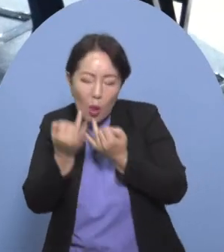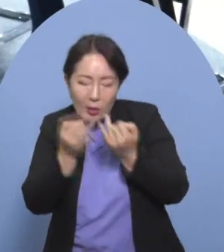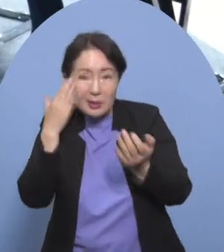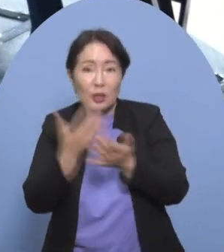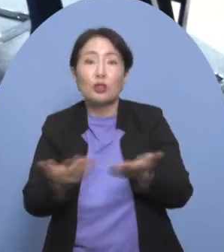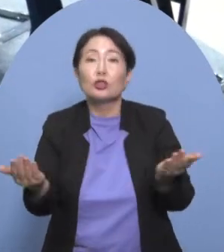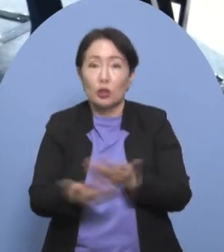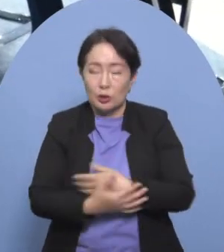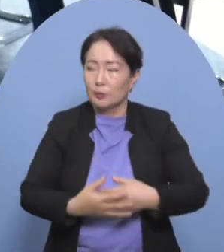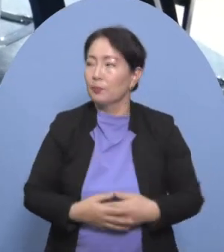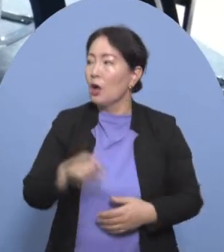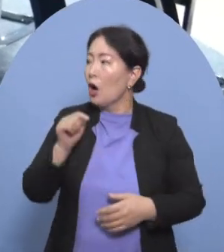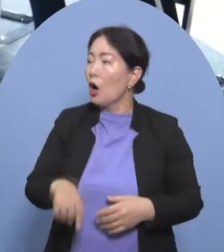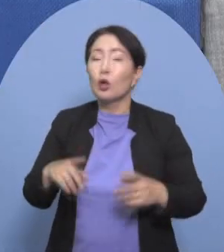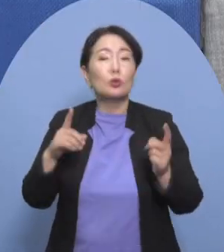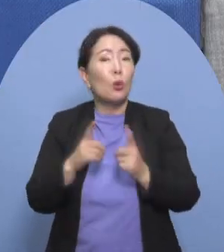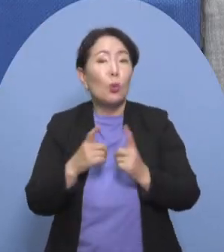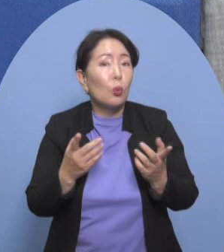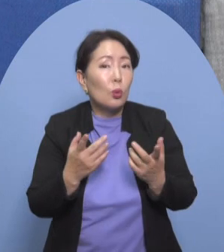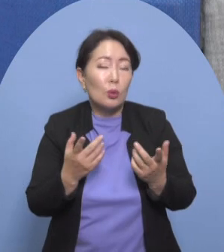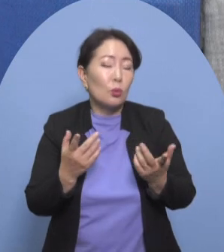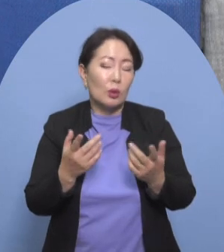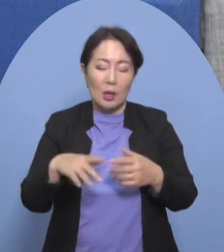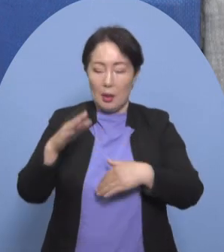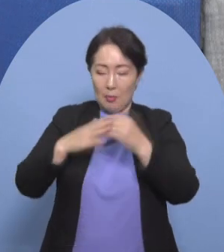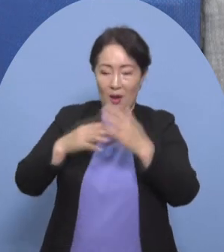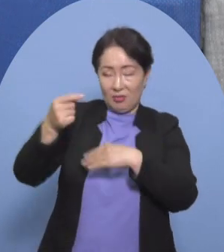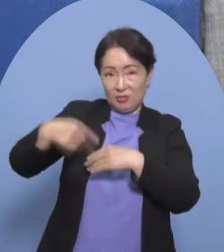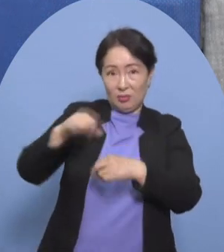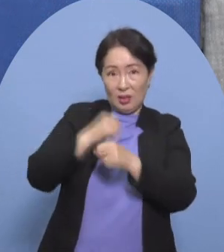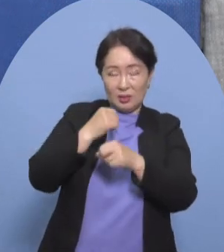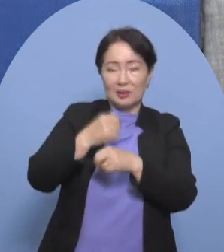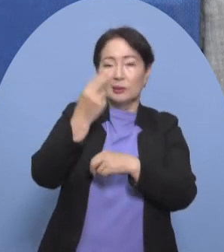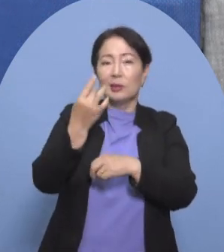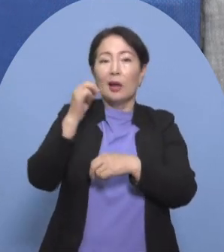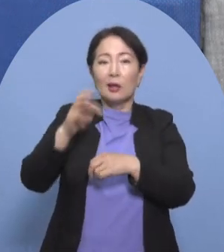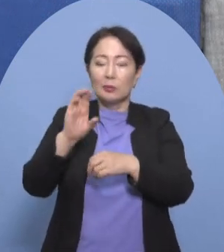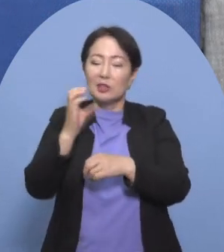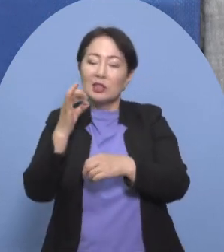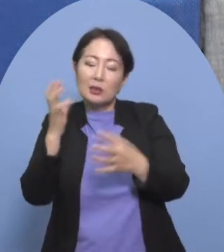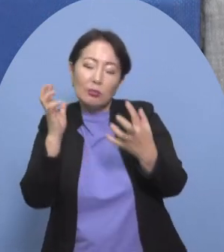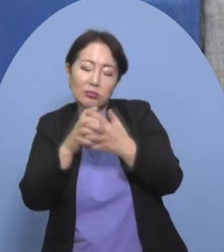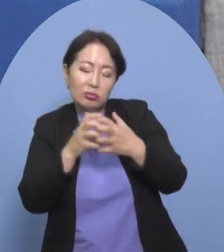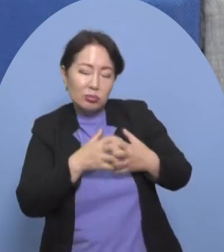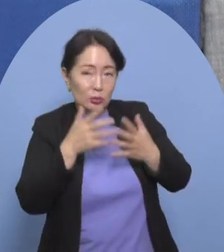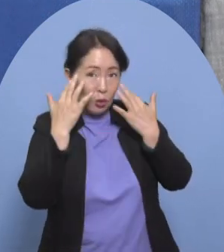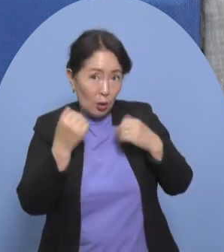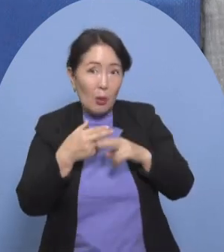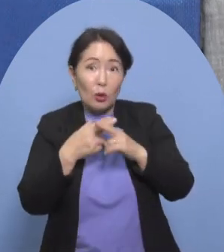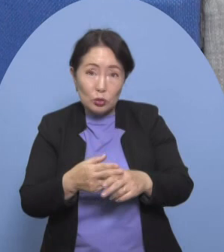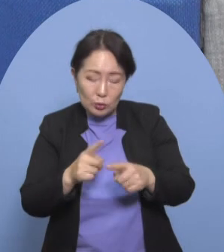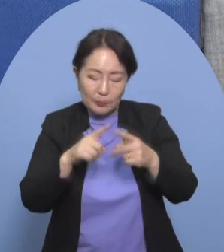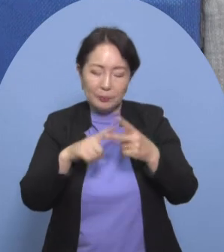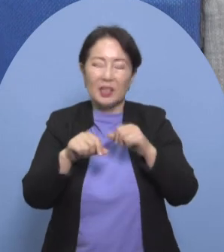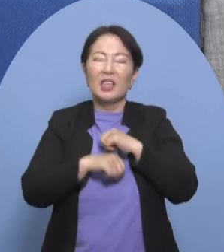тушаалтнуудтай уулзаж санал солилцлоо. Гуулцлалтаар бол одоо барилгын салбар дахь хэрэгжиж байгаа цахим системүүдийг уялдуулан зохион байгуулах